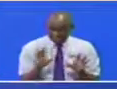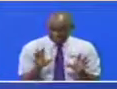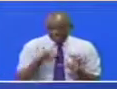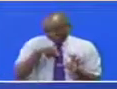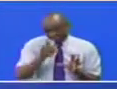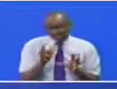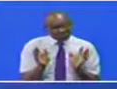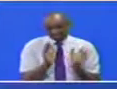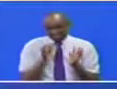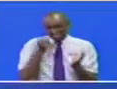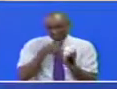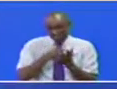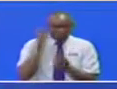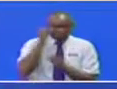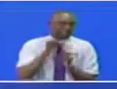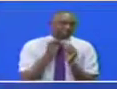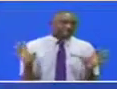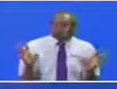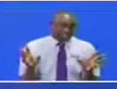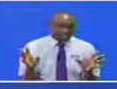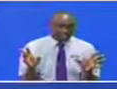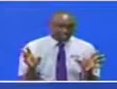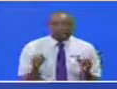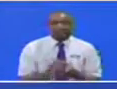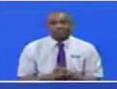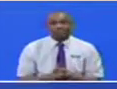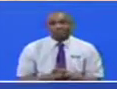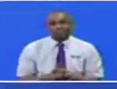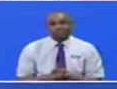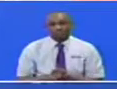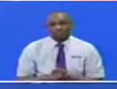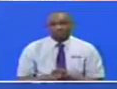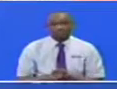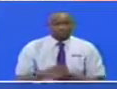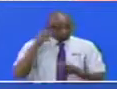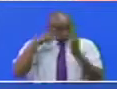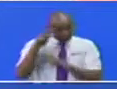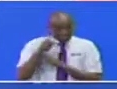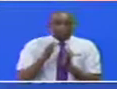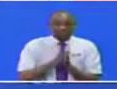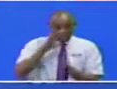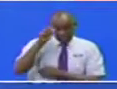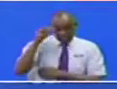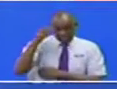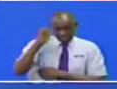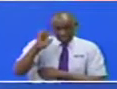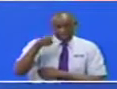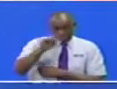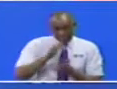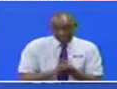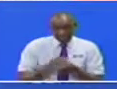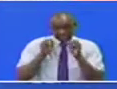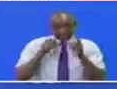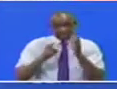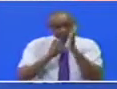hawajakimbia sana kwa hizo maneno ile inasaidia mtu kufika kule tunaelekea. Profesa Winnie Mutula, mkurugenzi katika taasisi ya mafunzo ya